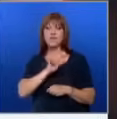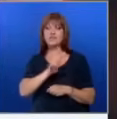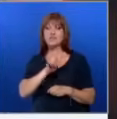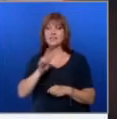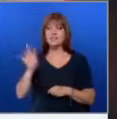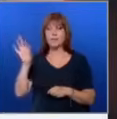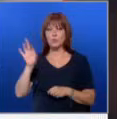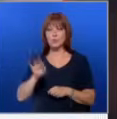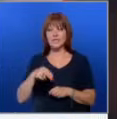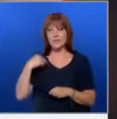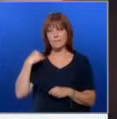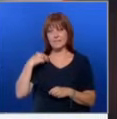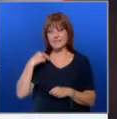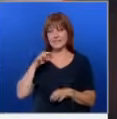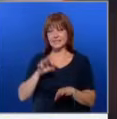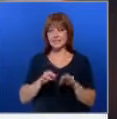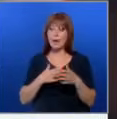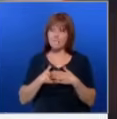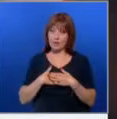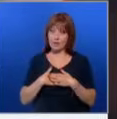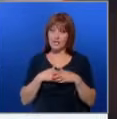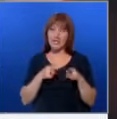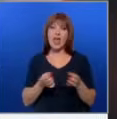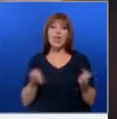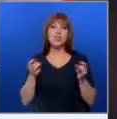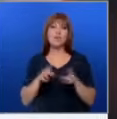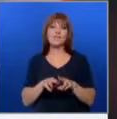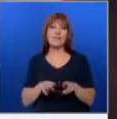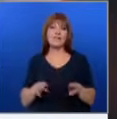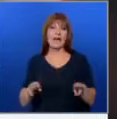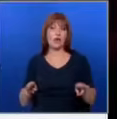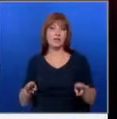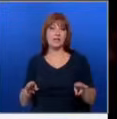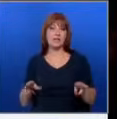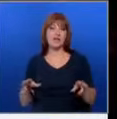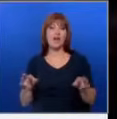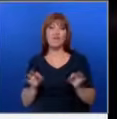на президентските избори. Благодарение на него новият Народен фронт съществува.